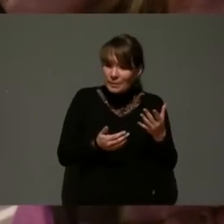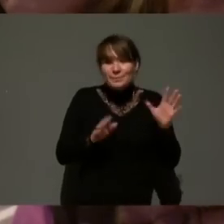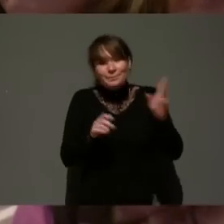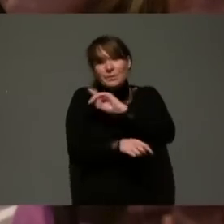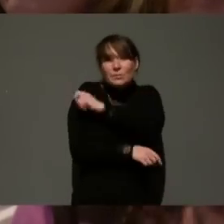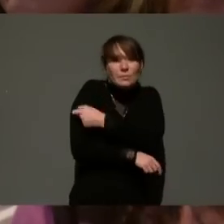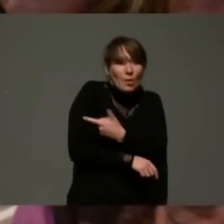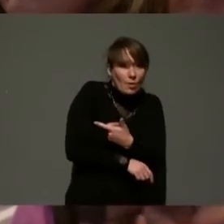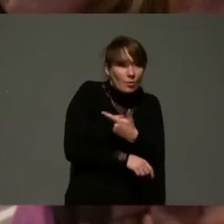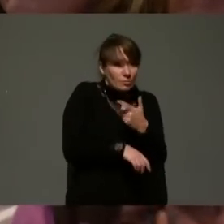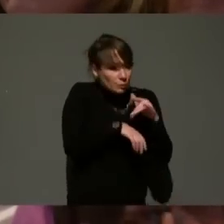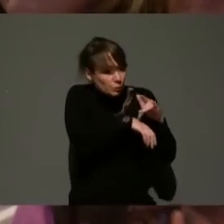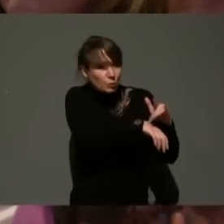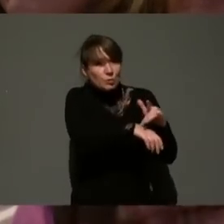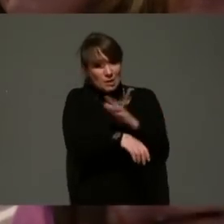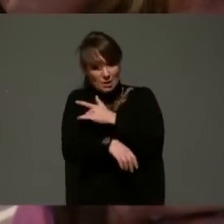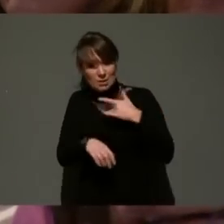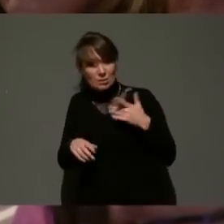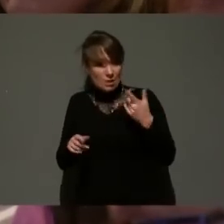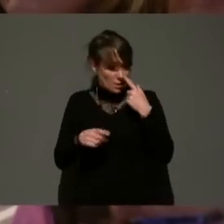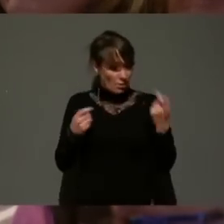le sport pratiqué et la santé constatée?